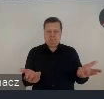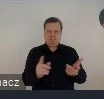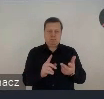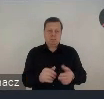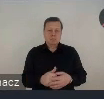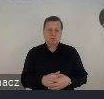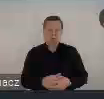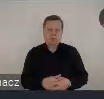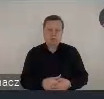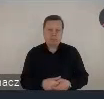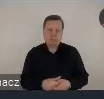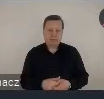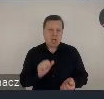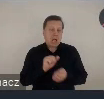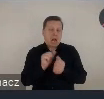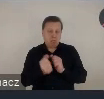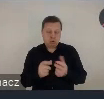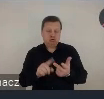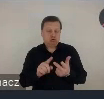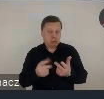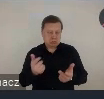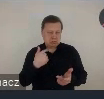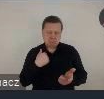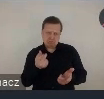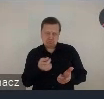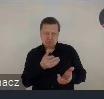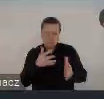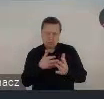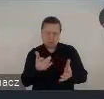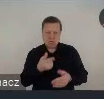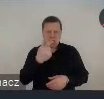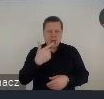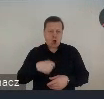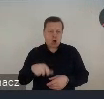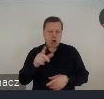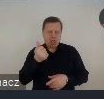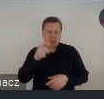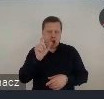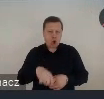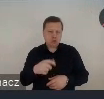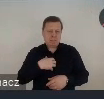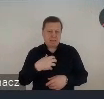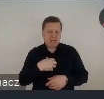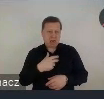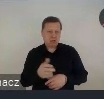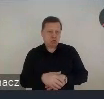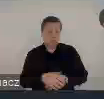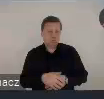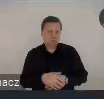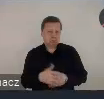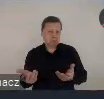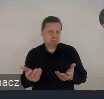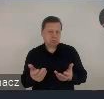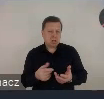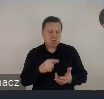Czyli albo można to rozumieć, że cech jest reprezentowany jednoosobowo przez dyrektora, czyli że są